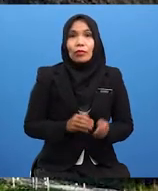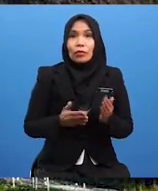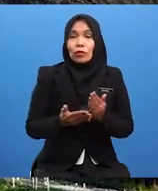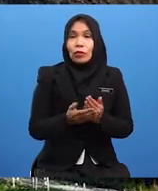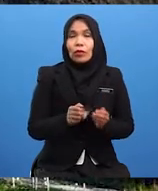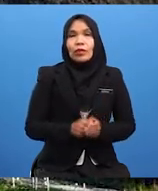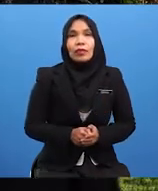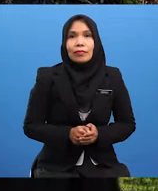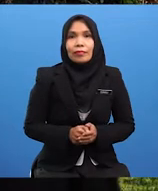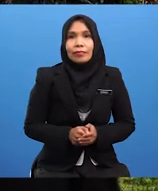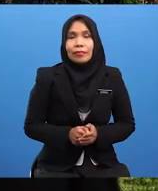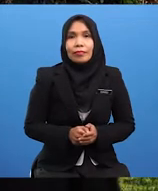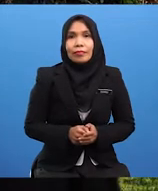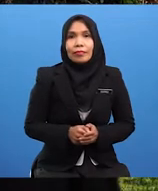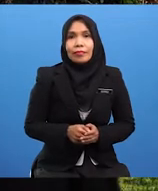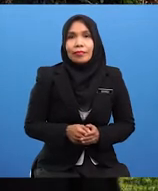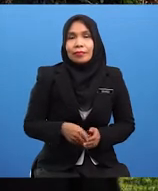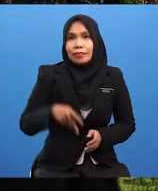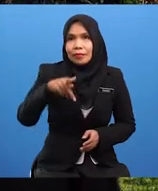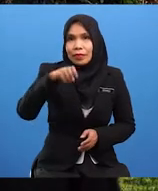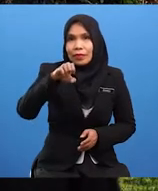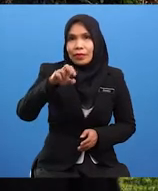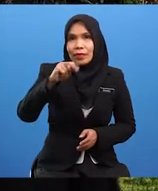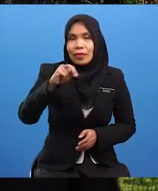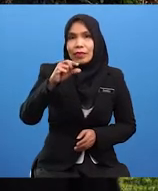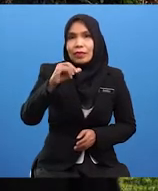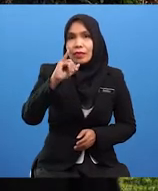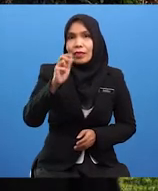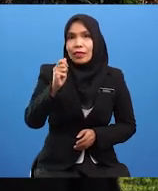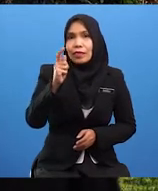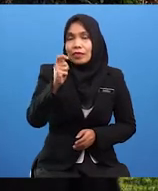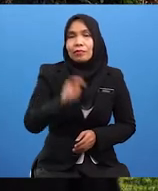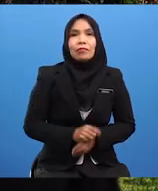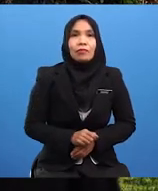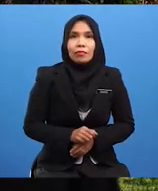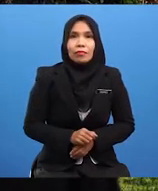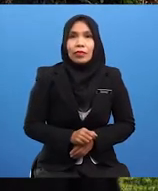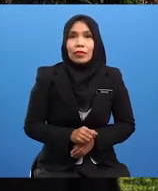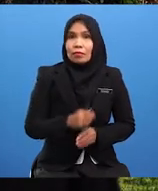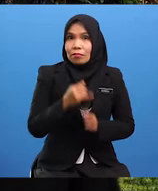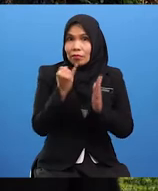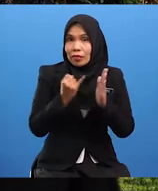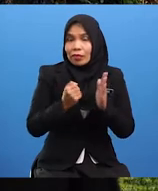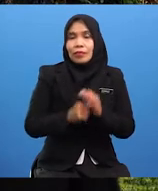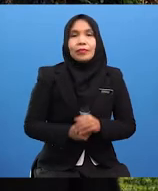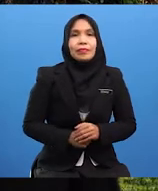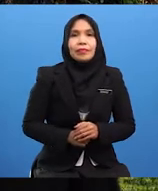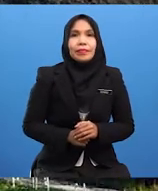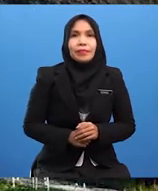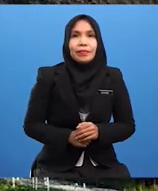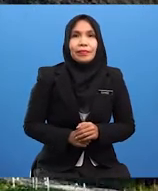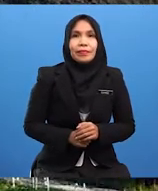hingga kini. Ada ramai lagi pengkarya seni cetakan dunia yang